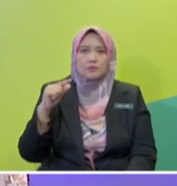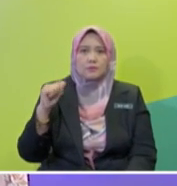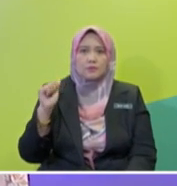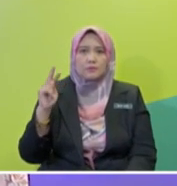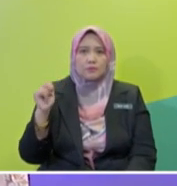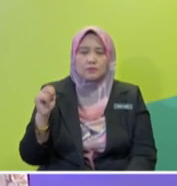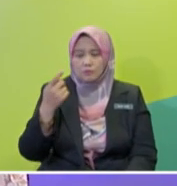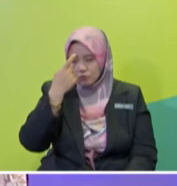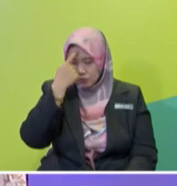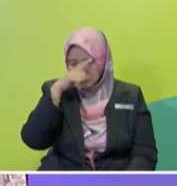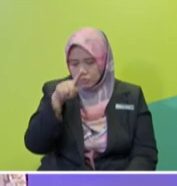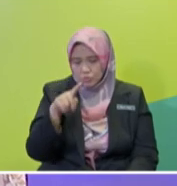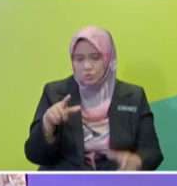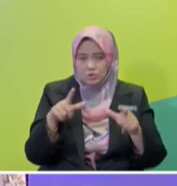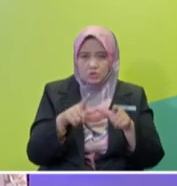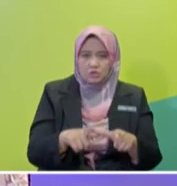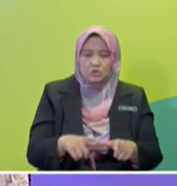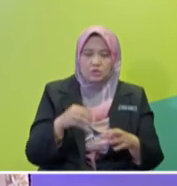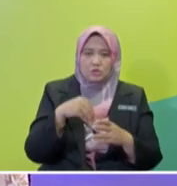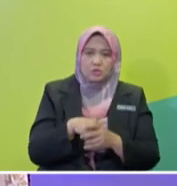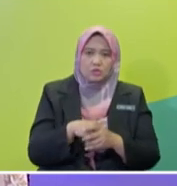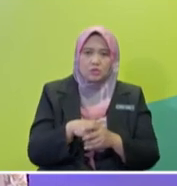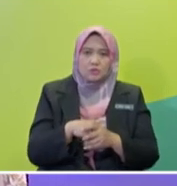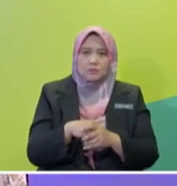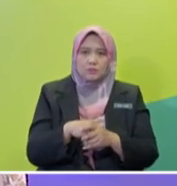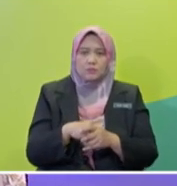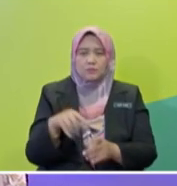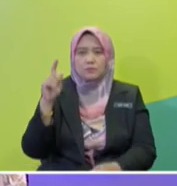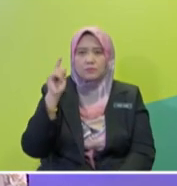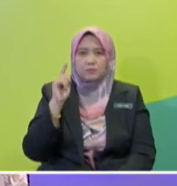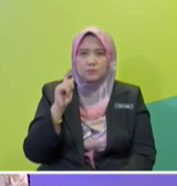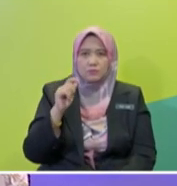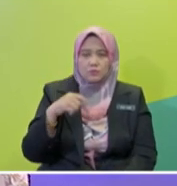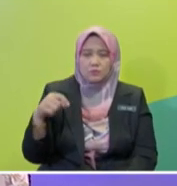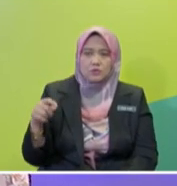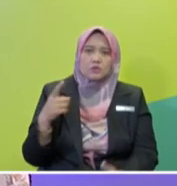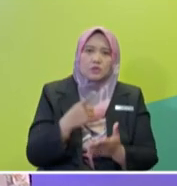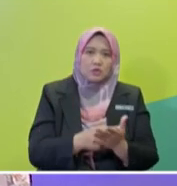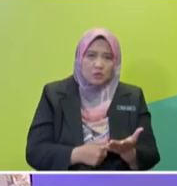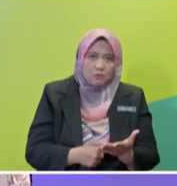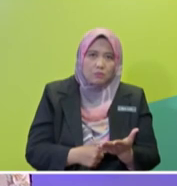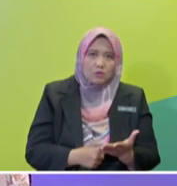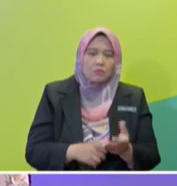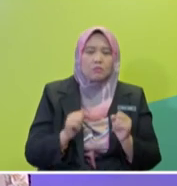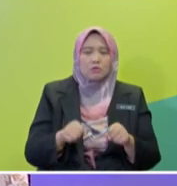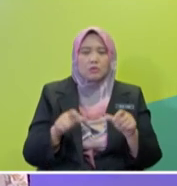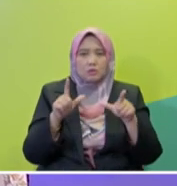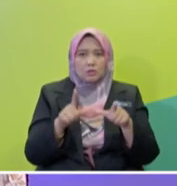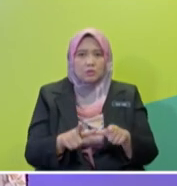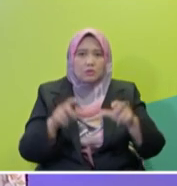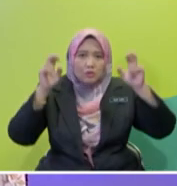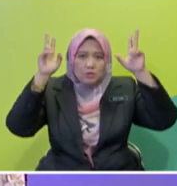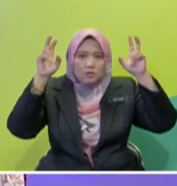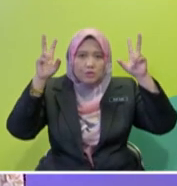dua teks yaitu menggunakan heading 1 Oke heading 1 sehingga heading 6